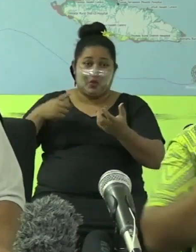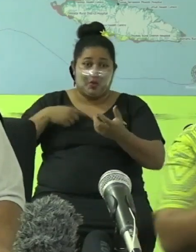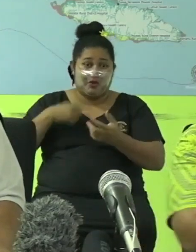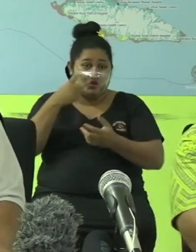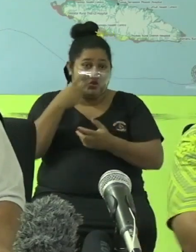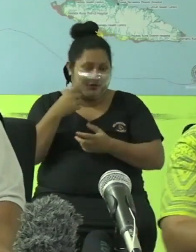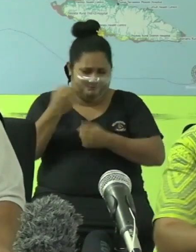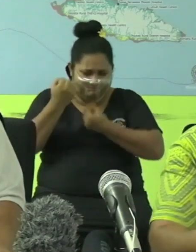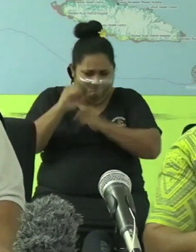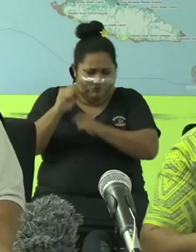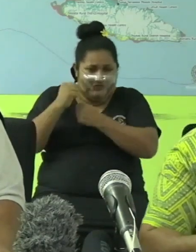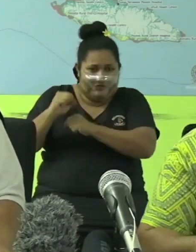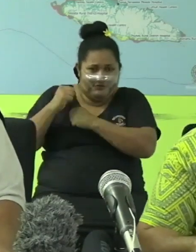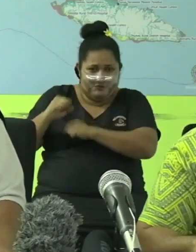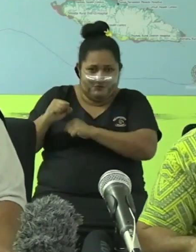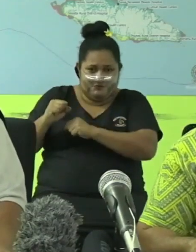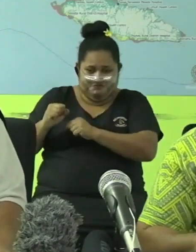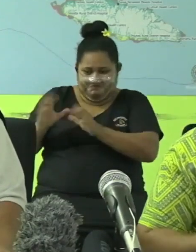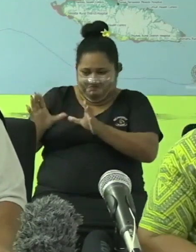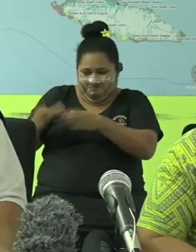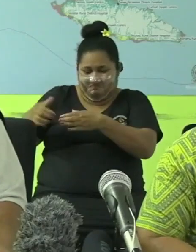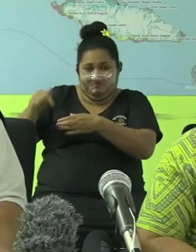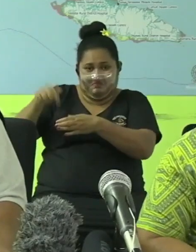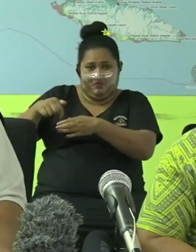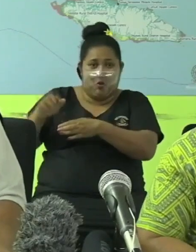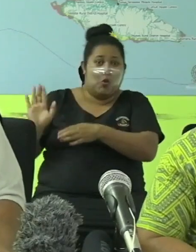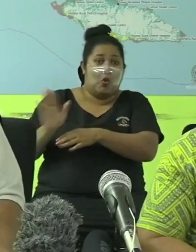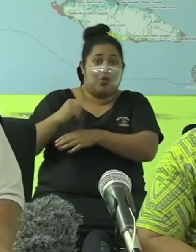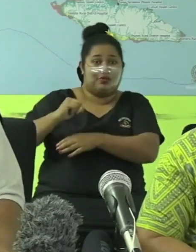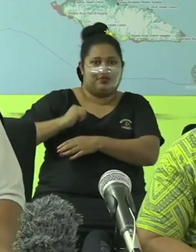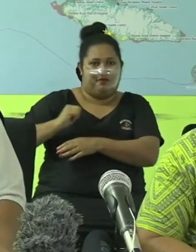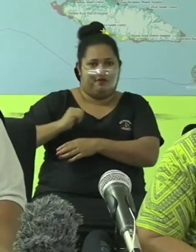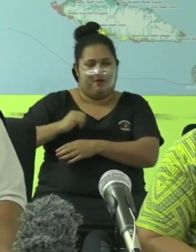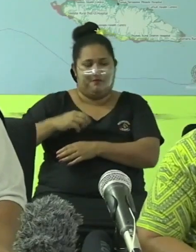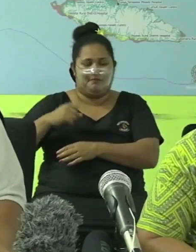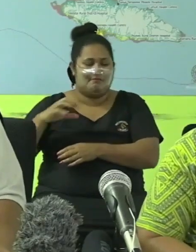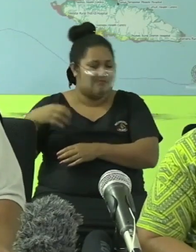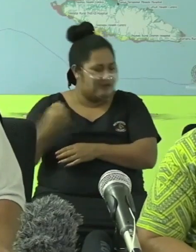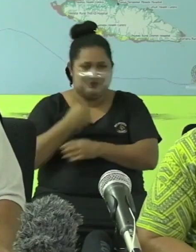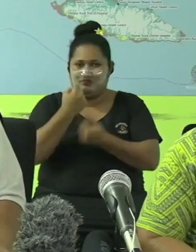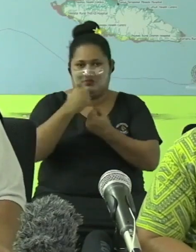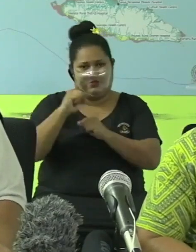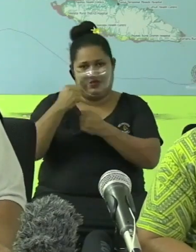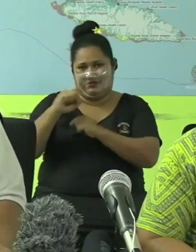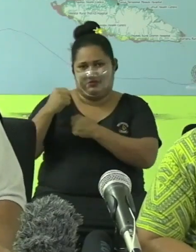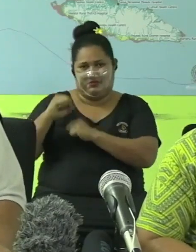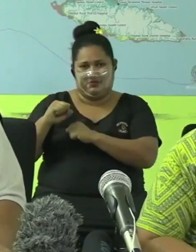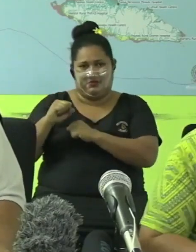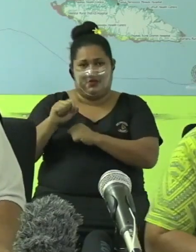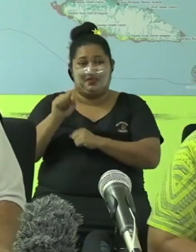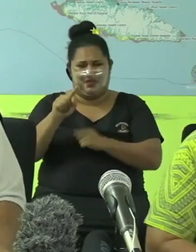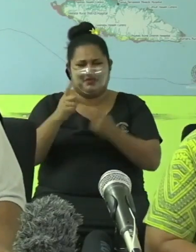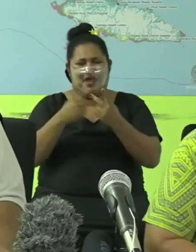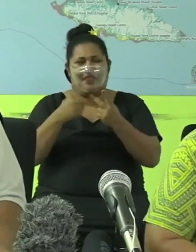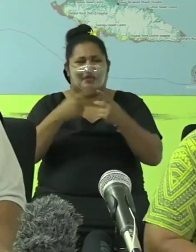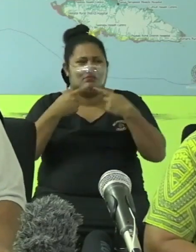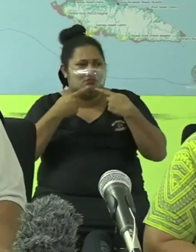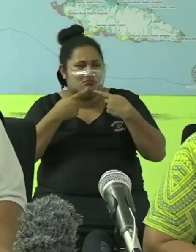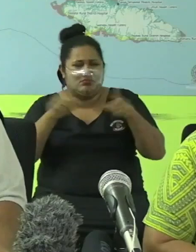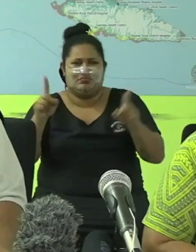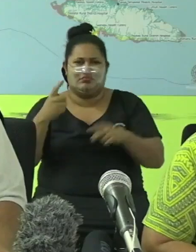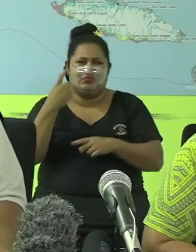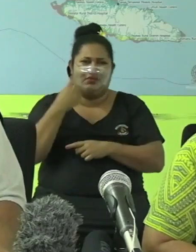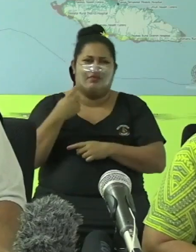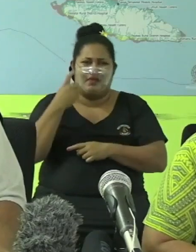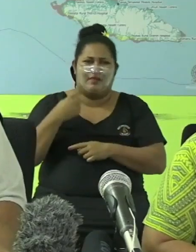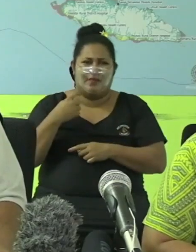malu pupuia e tātou au whainga ruenga tasi nei whea au le tau mawhaia e ave ia